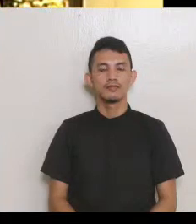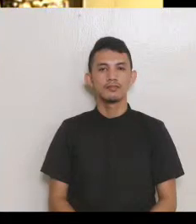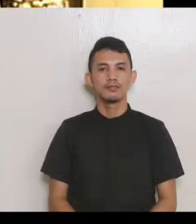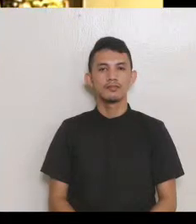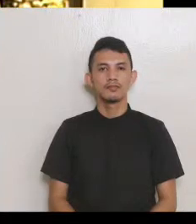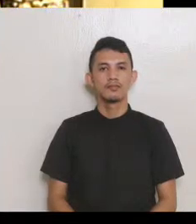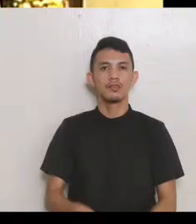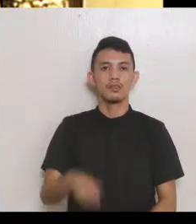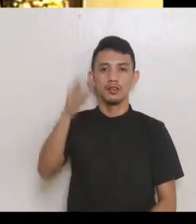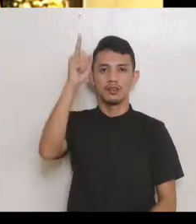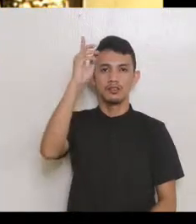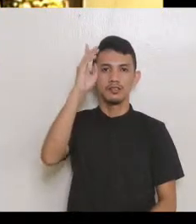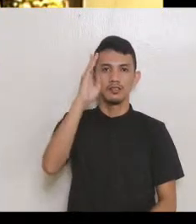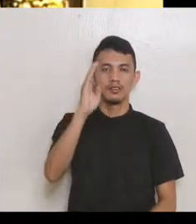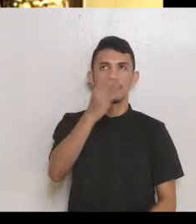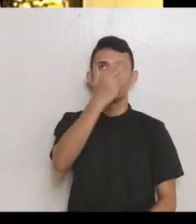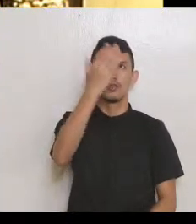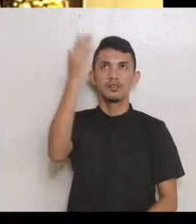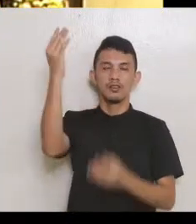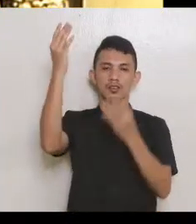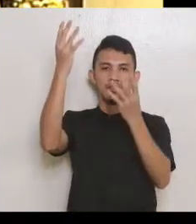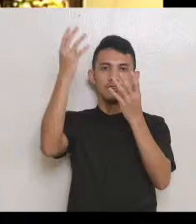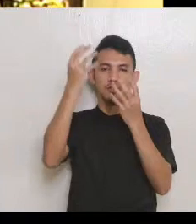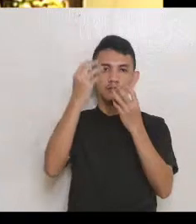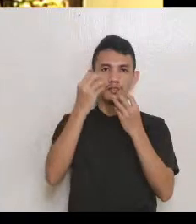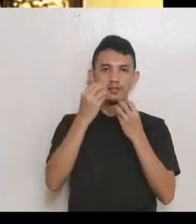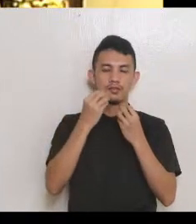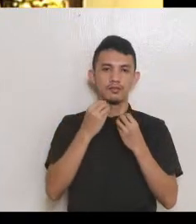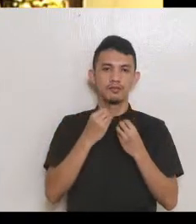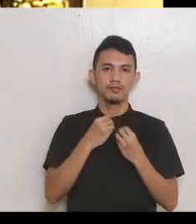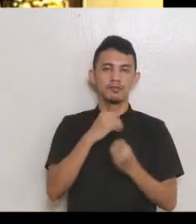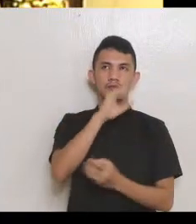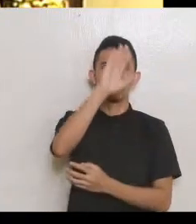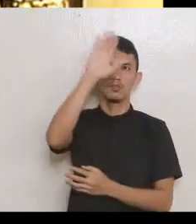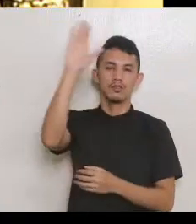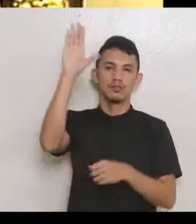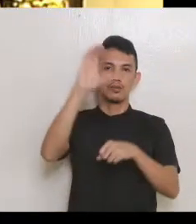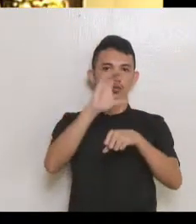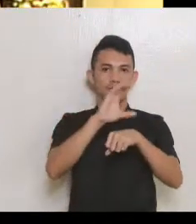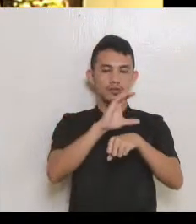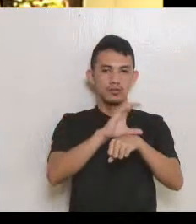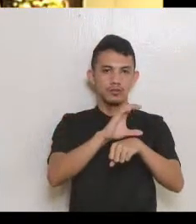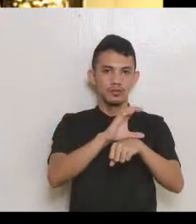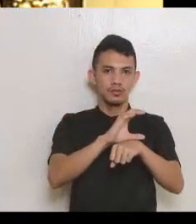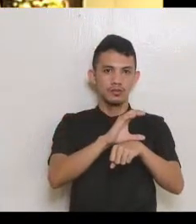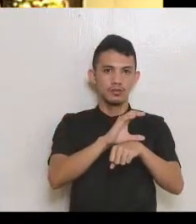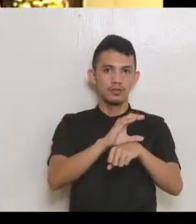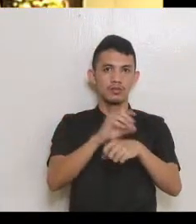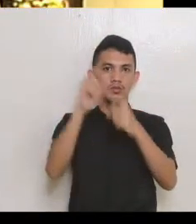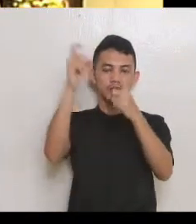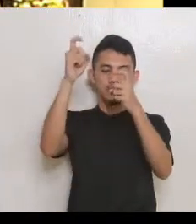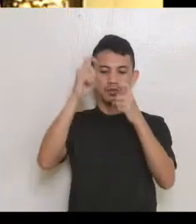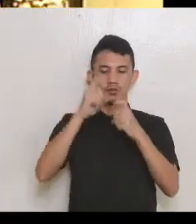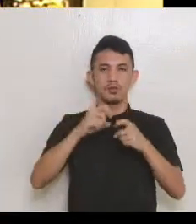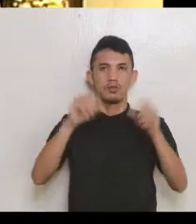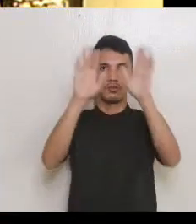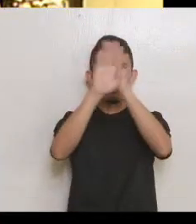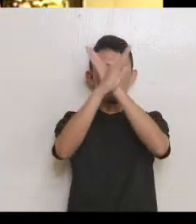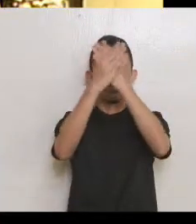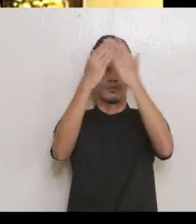O Dios, naghatag ikaw sa imong simbahan sa mga gasa sa langit.